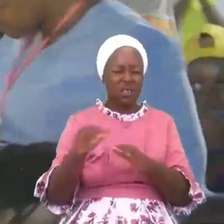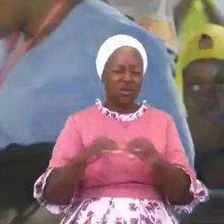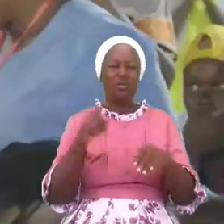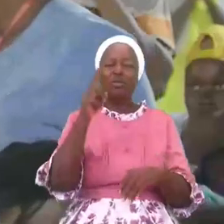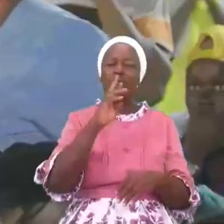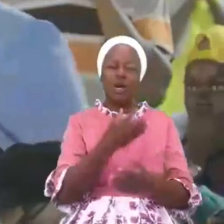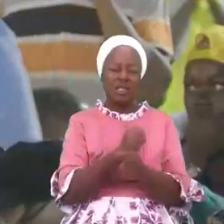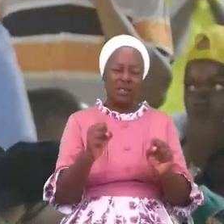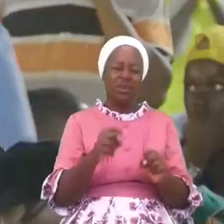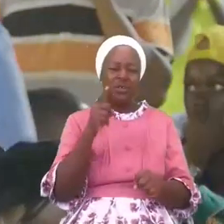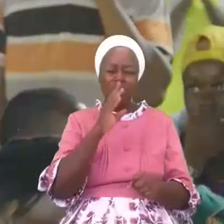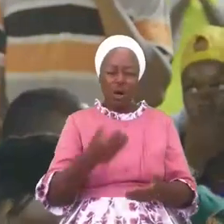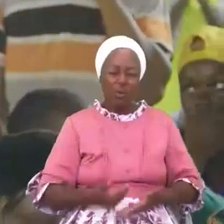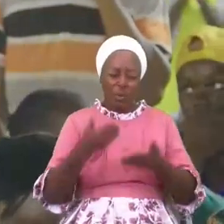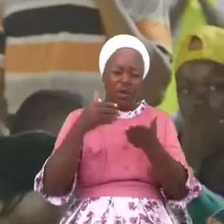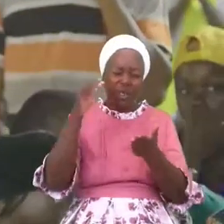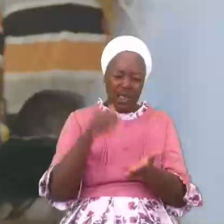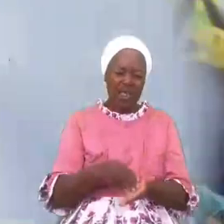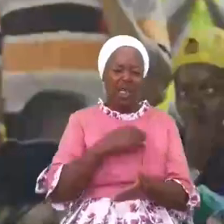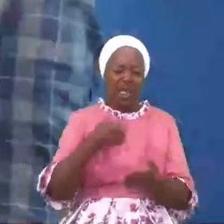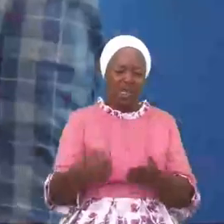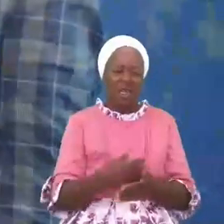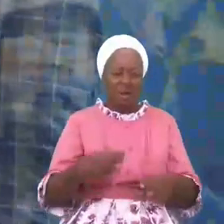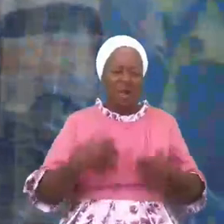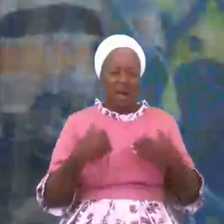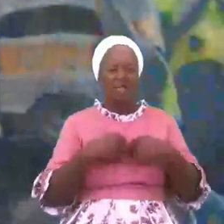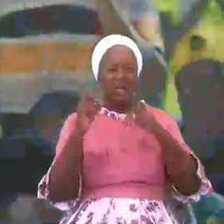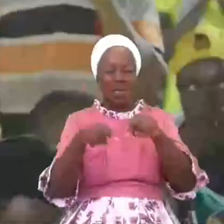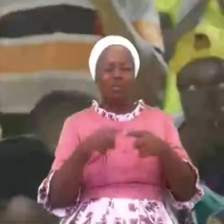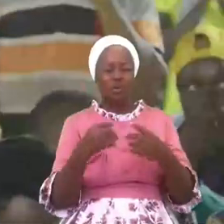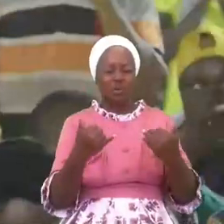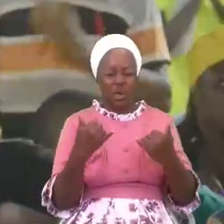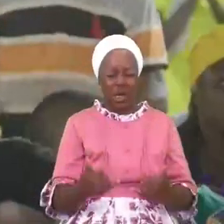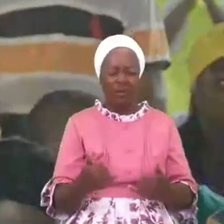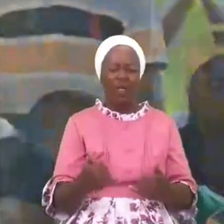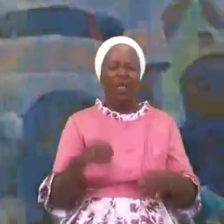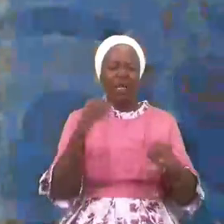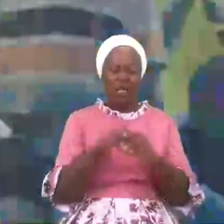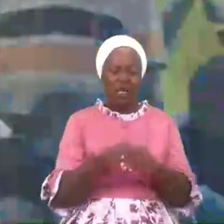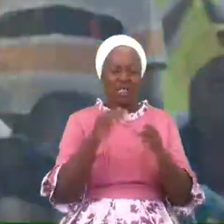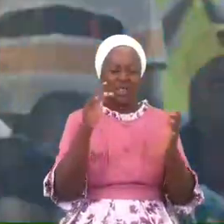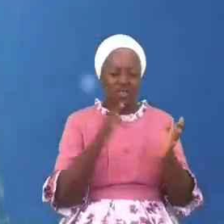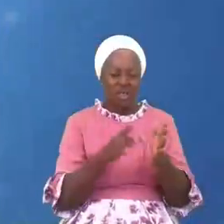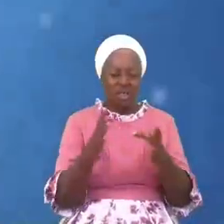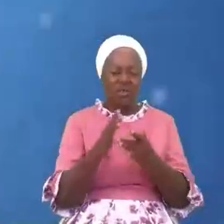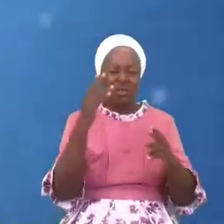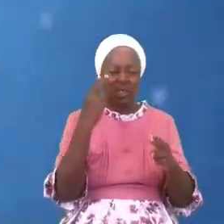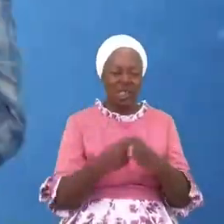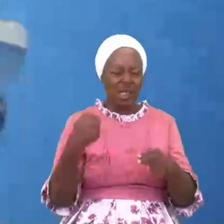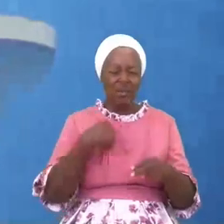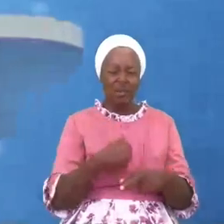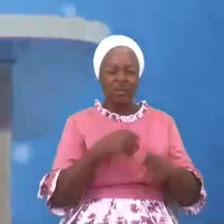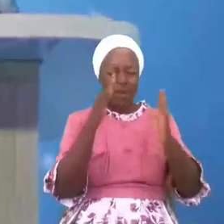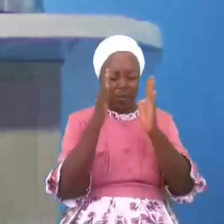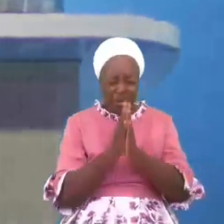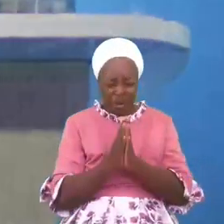êtes sauvés, vous êtes nés de nouveau. Une nouvelle vie est venue pour vous maintenant. Au nom de Jésus, nous